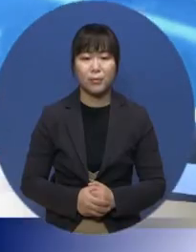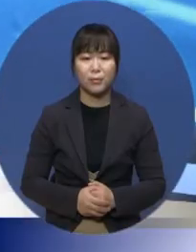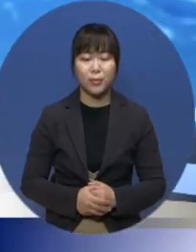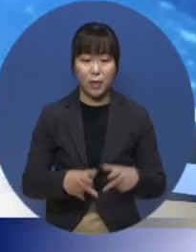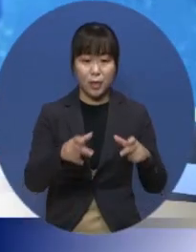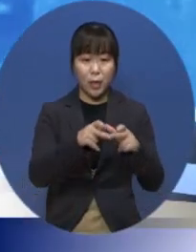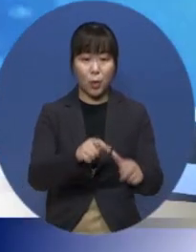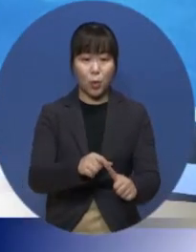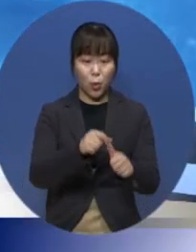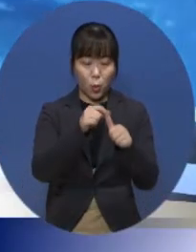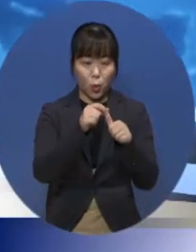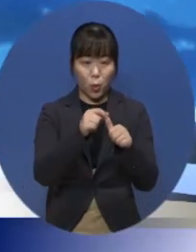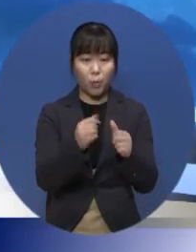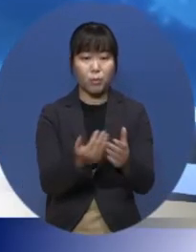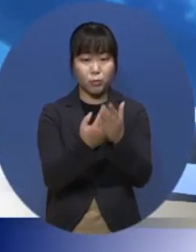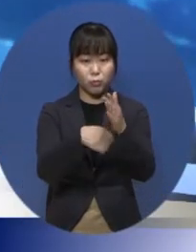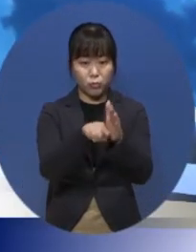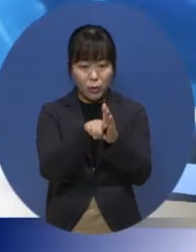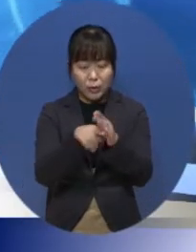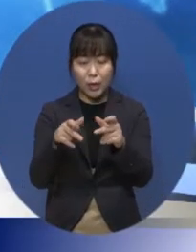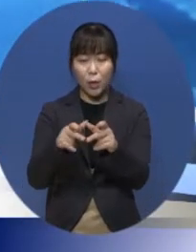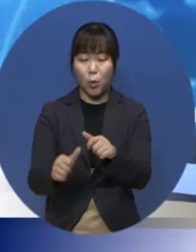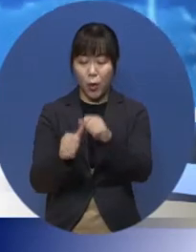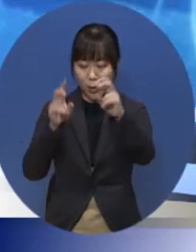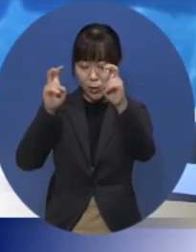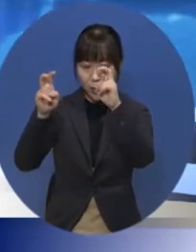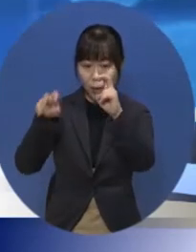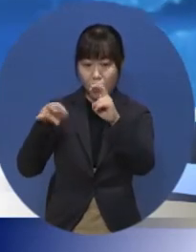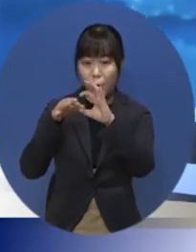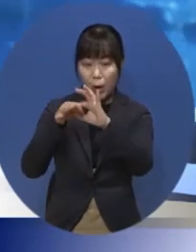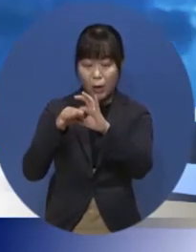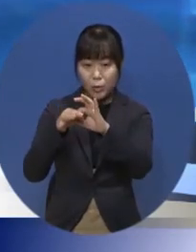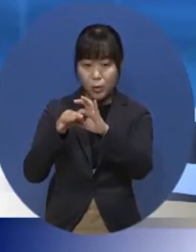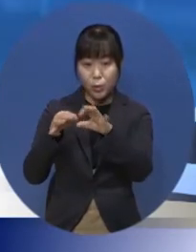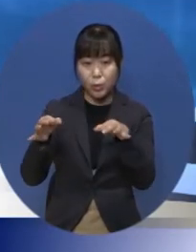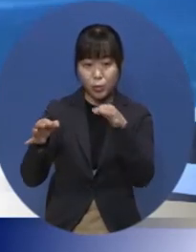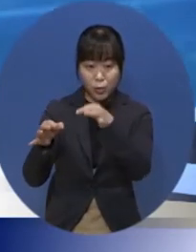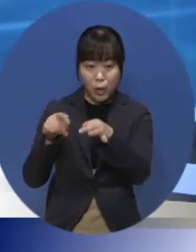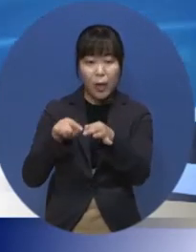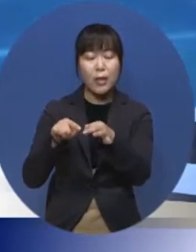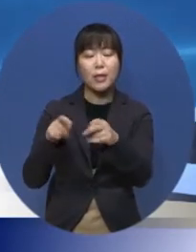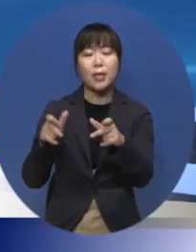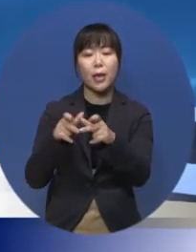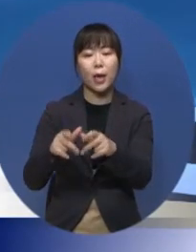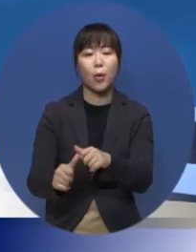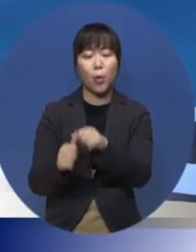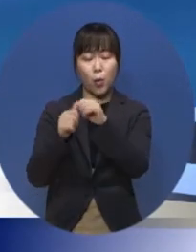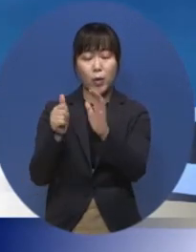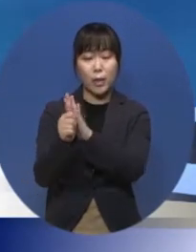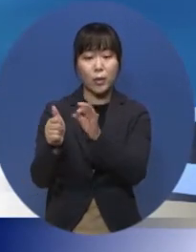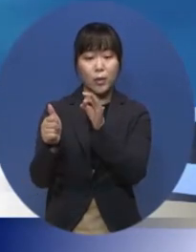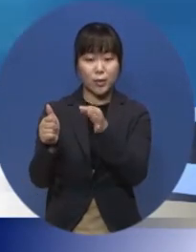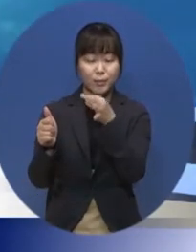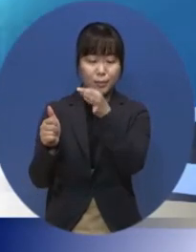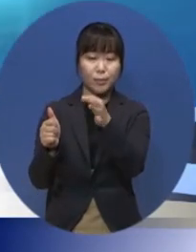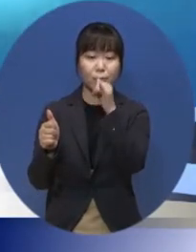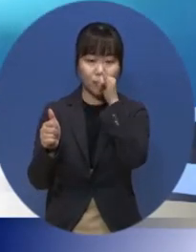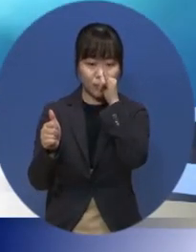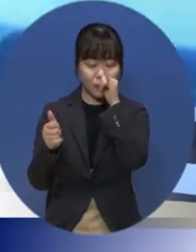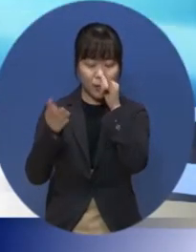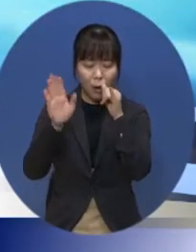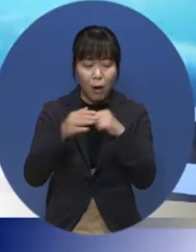장애인 고용 촉진을 위해 장애인을 고용하는 기업에 에게 지급하는 장애인 고용 장려금 이 있는데요